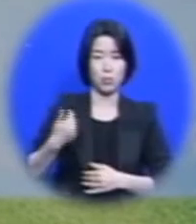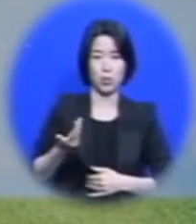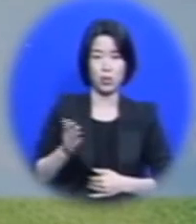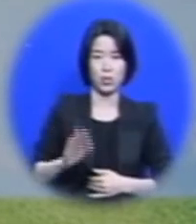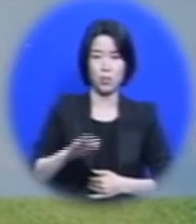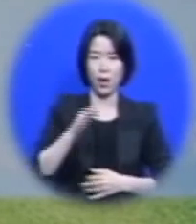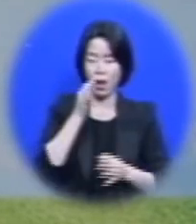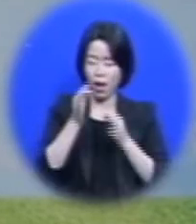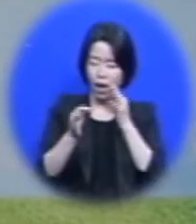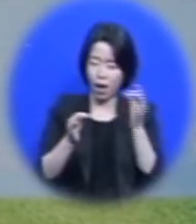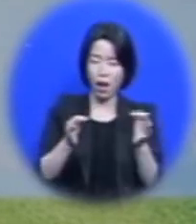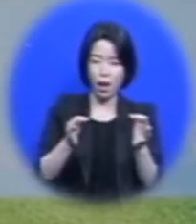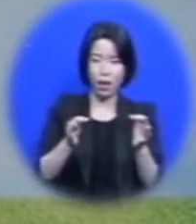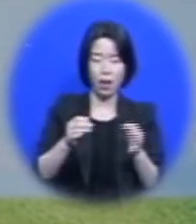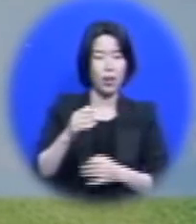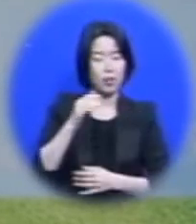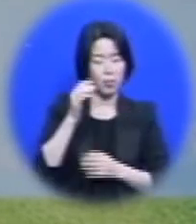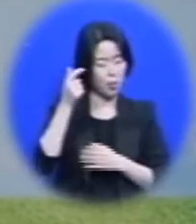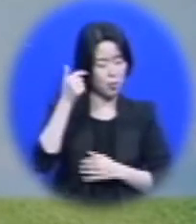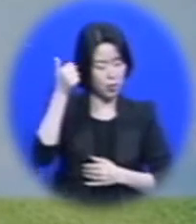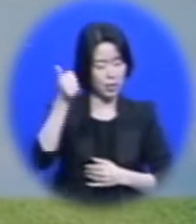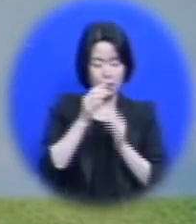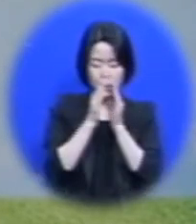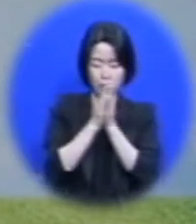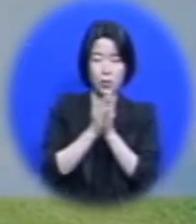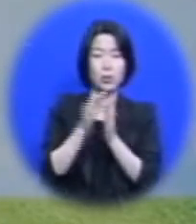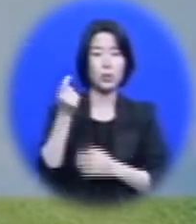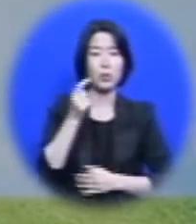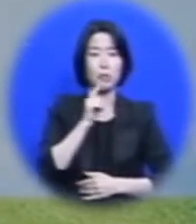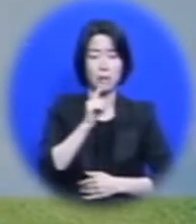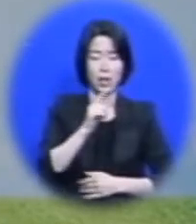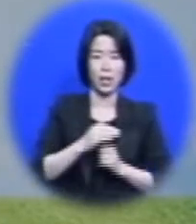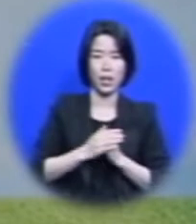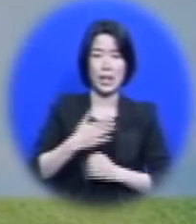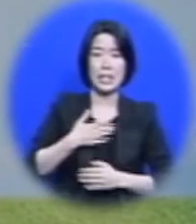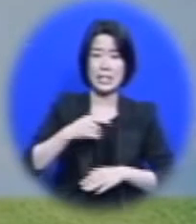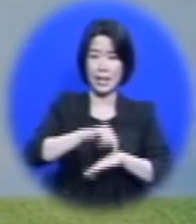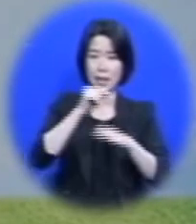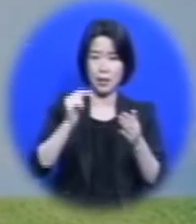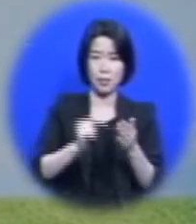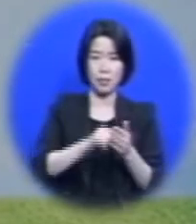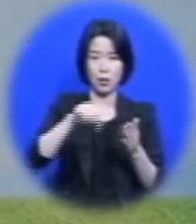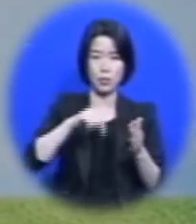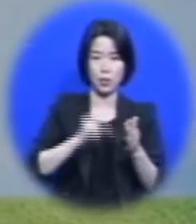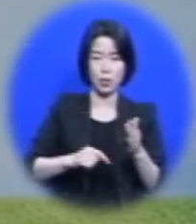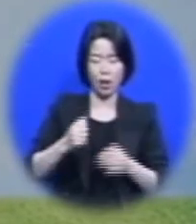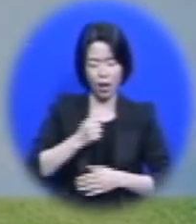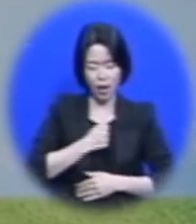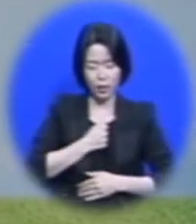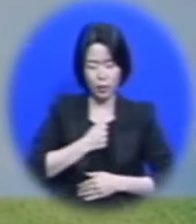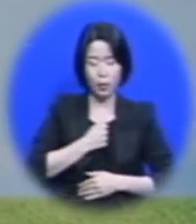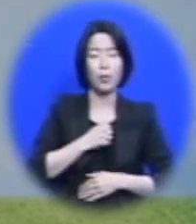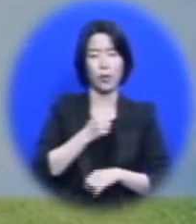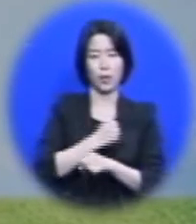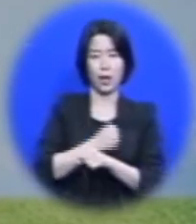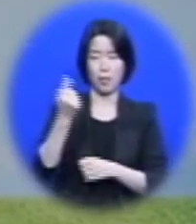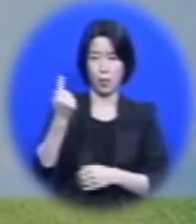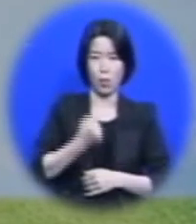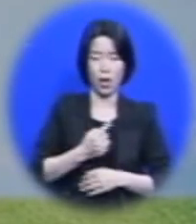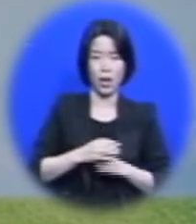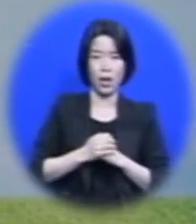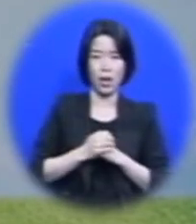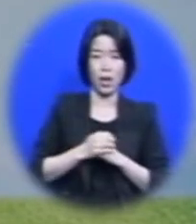통곡하시는 목사님의 기도 소리에 제 마음에도 엄청난 애통함이 몰려왔습니다. 그래서 기도하시는